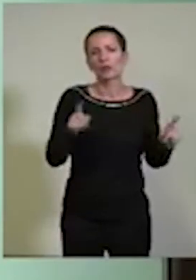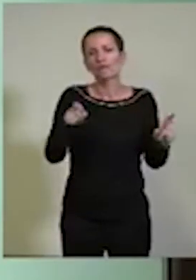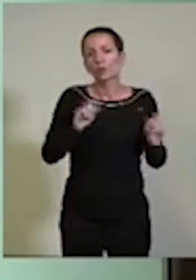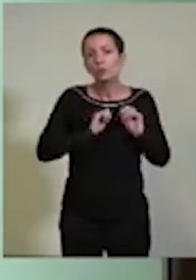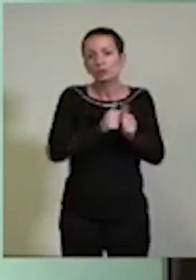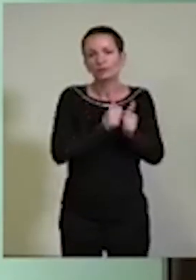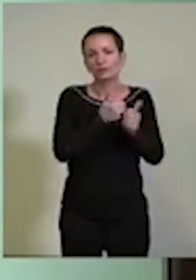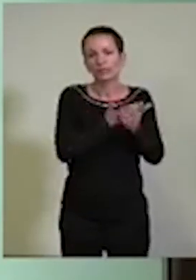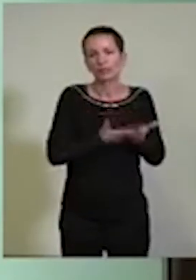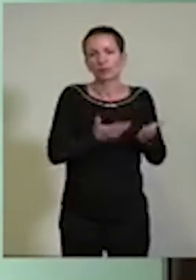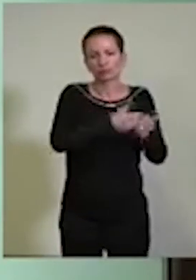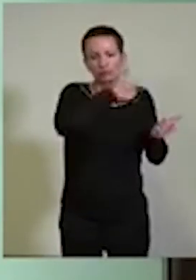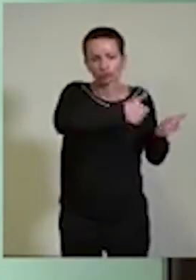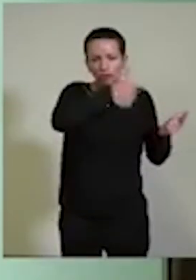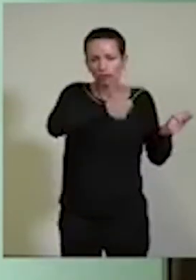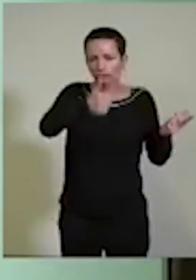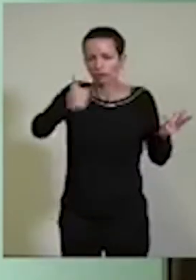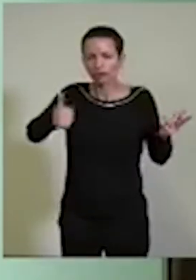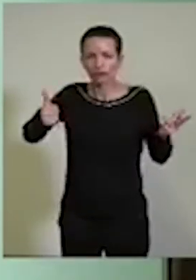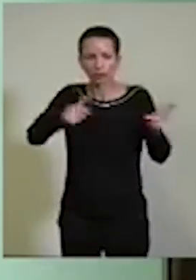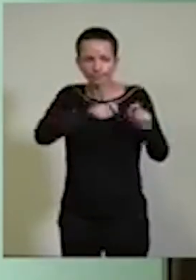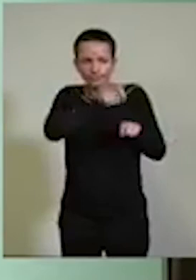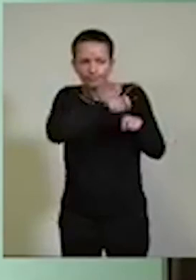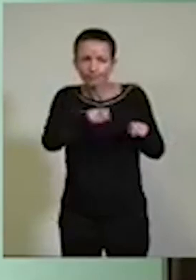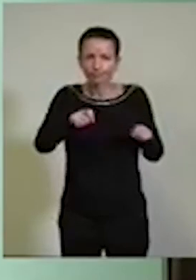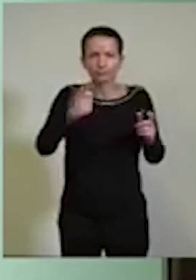cas et en tout cas bien prévoir ces